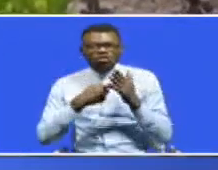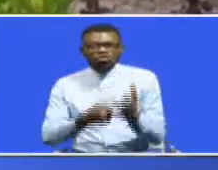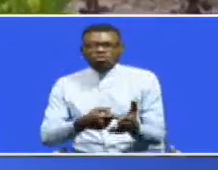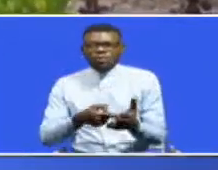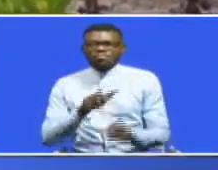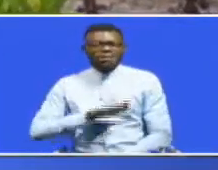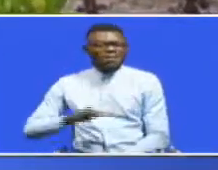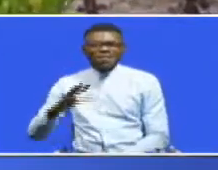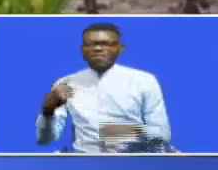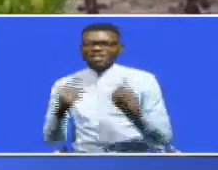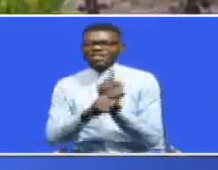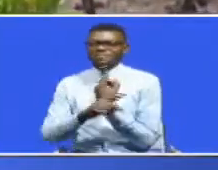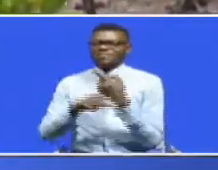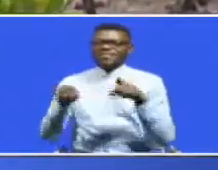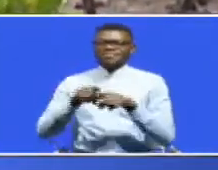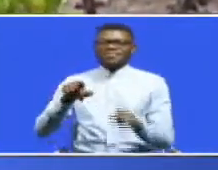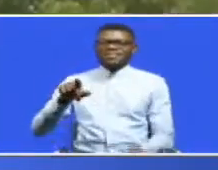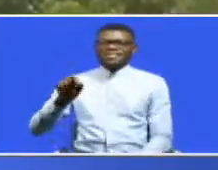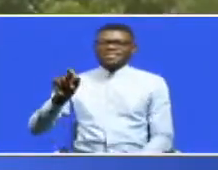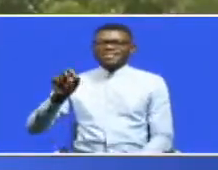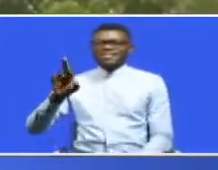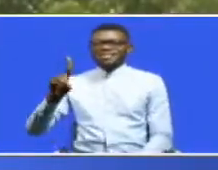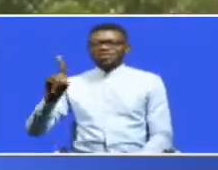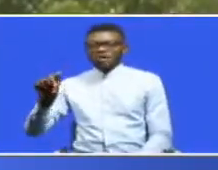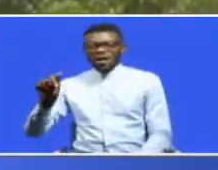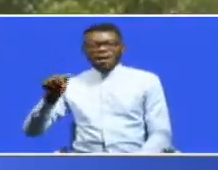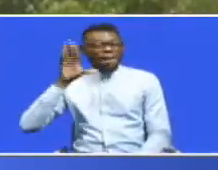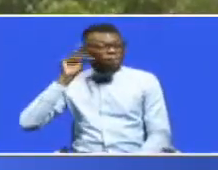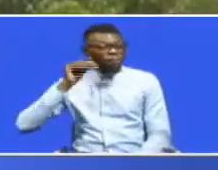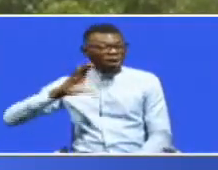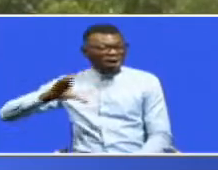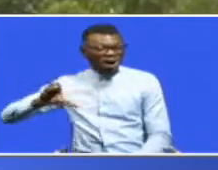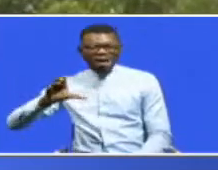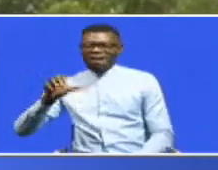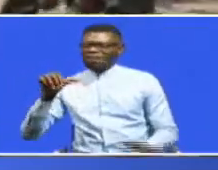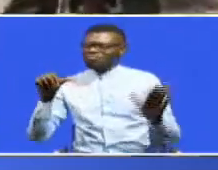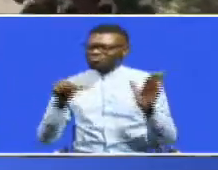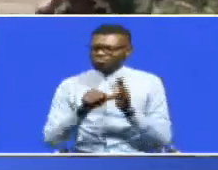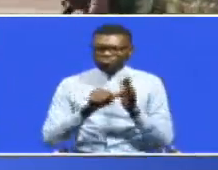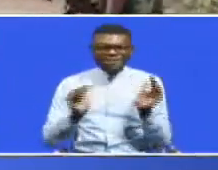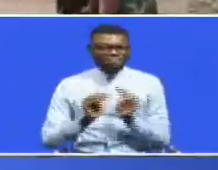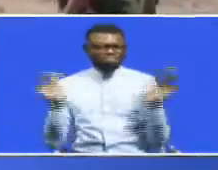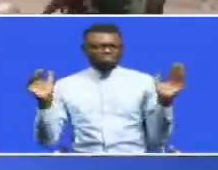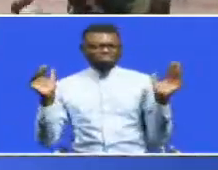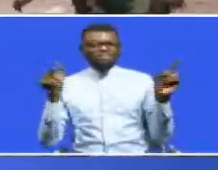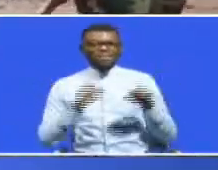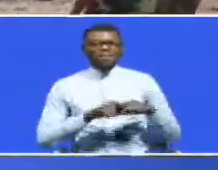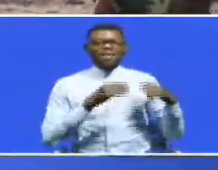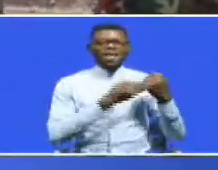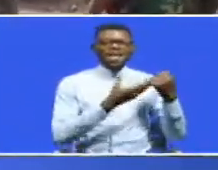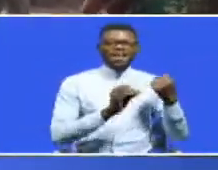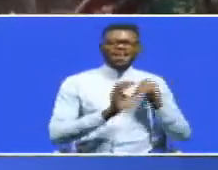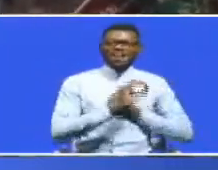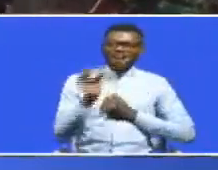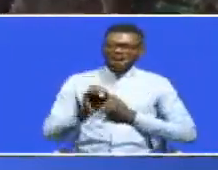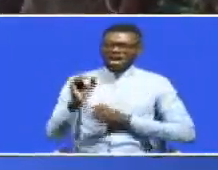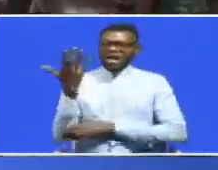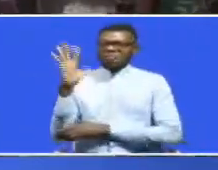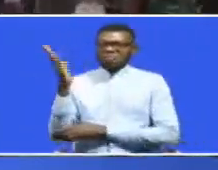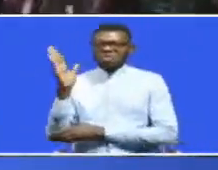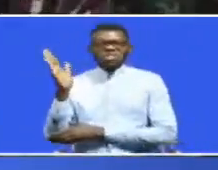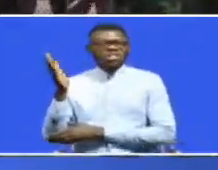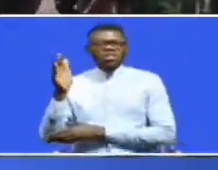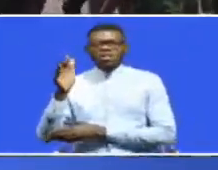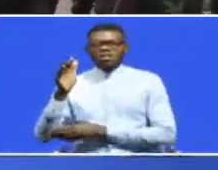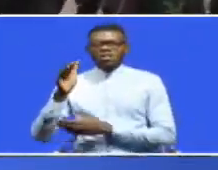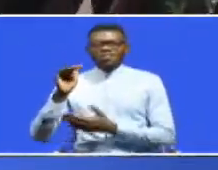baadhi ya maeneo kama Tudor Creek katika kaunti ya Mombasa yameathirika pakubwa, huku asilimia 80 ya misitu ikipotea